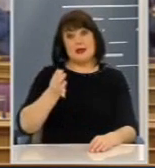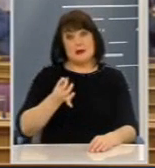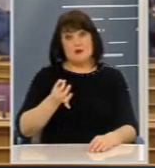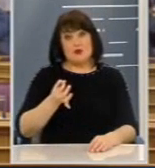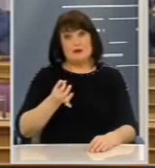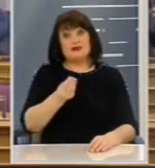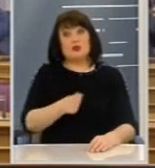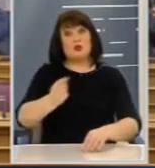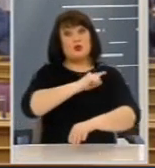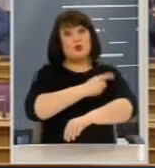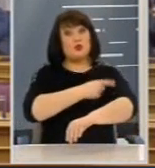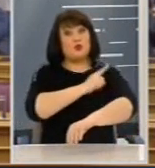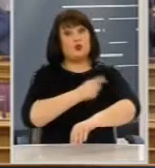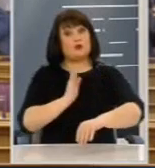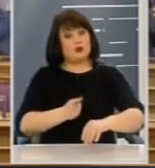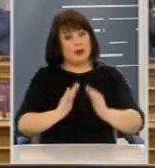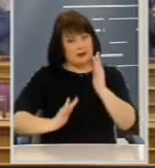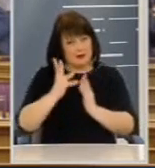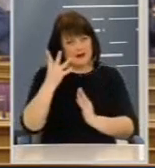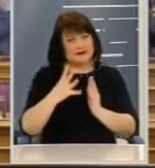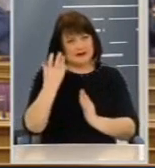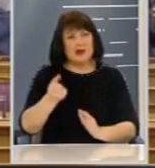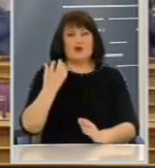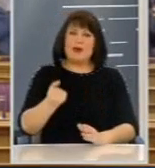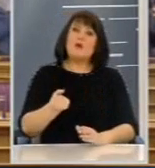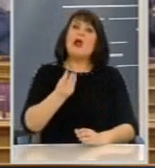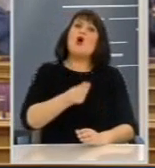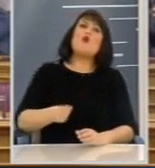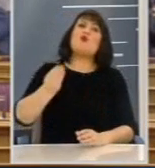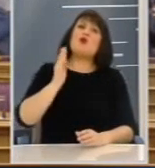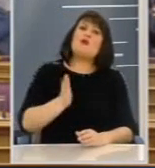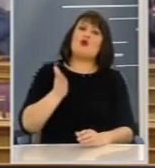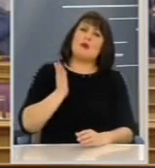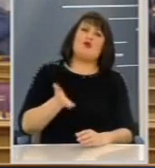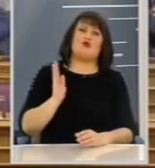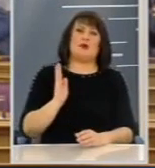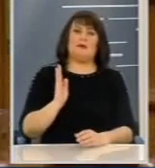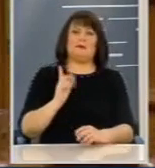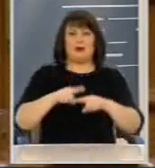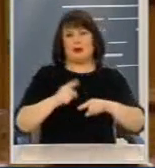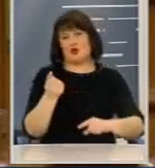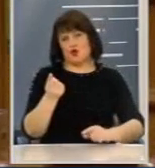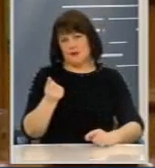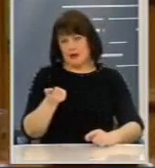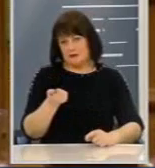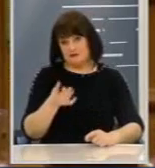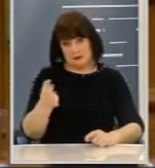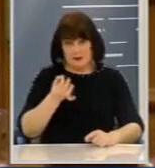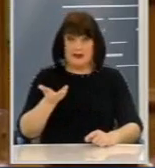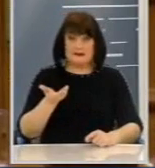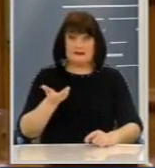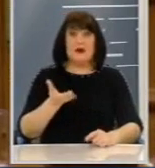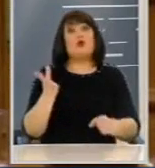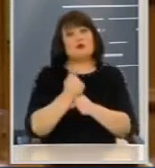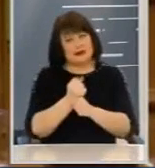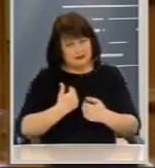οι δυνατότητες. Εντάξει, έχουμε ανάπτυξη, αλλά είναι μεγαλύτερες οι δυνατότητες της ελληνικής οικονομίας από αυτές που